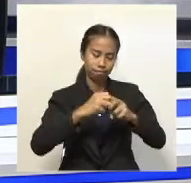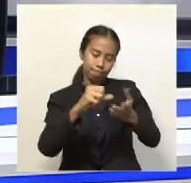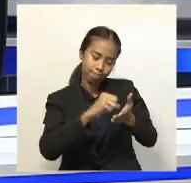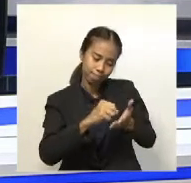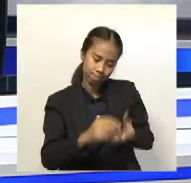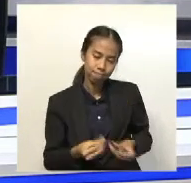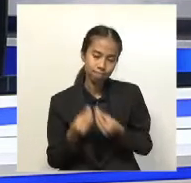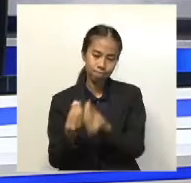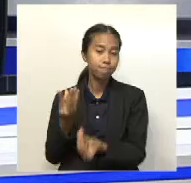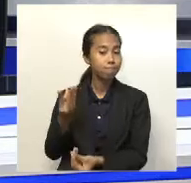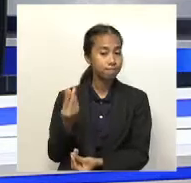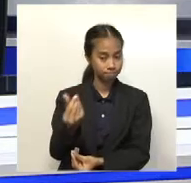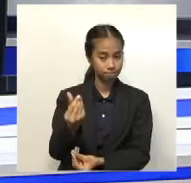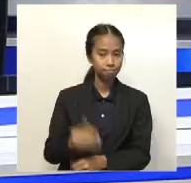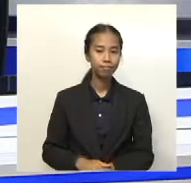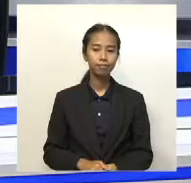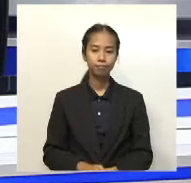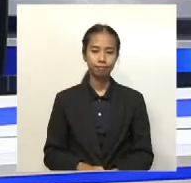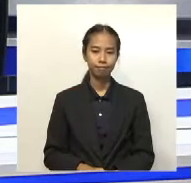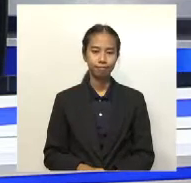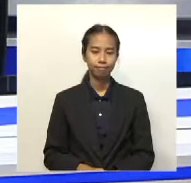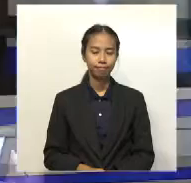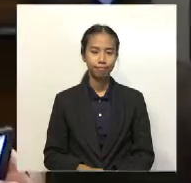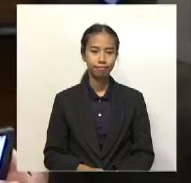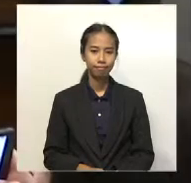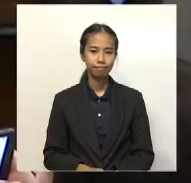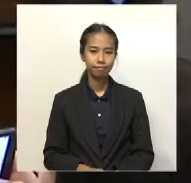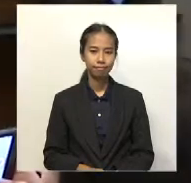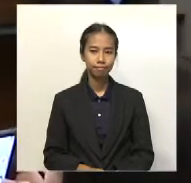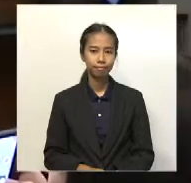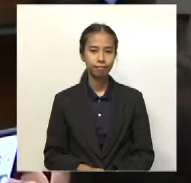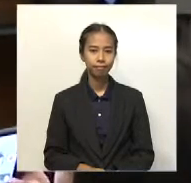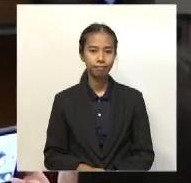ของประชาชนให้รวดเร็วมากยิ่งขึ้นกว่าเดิมนะครับ